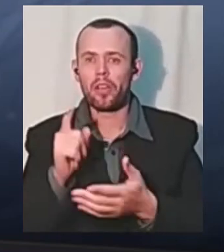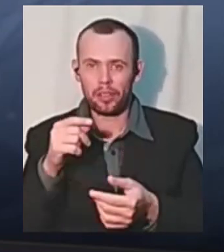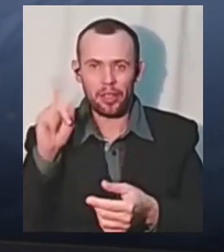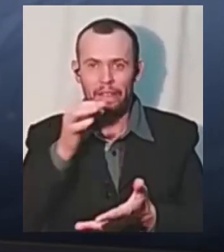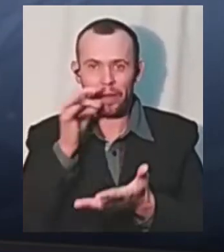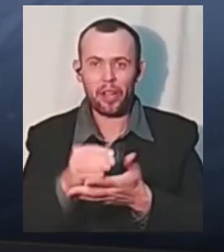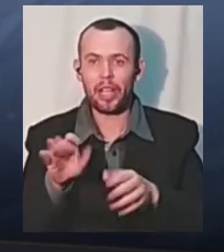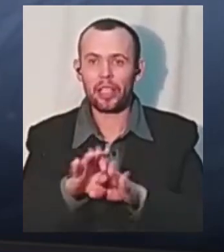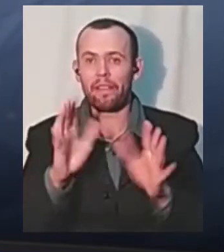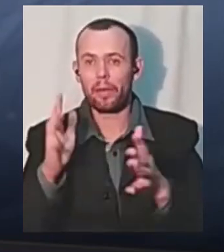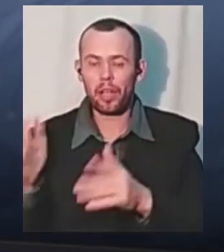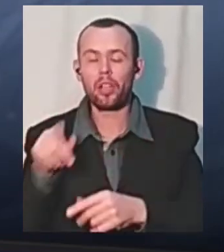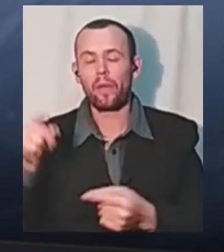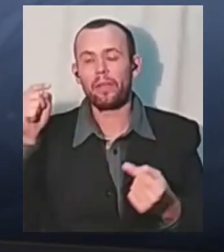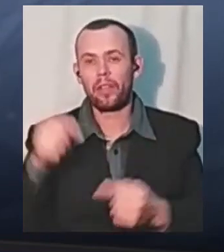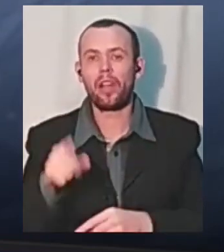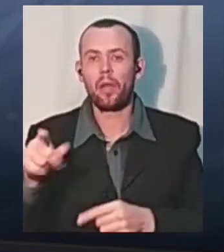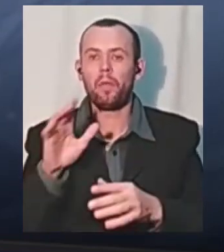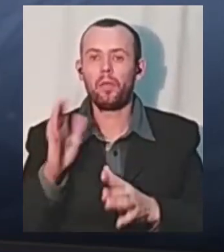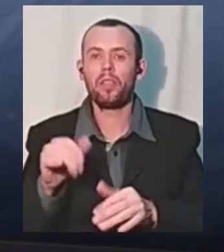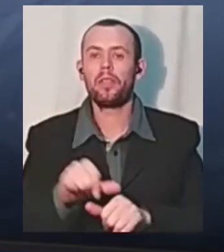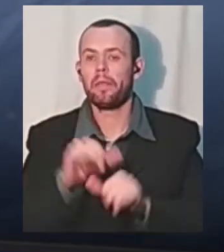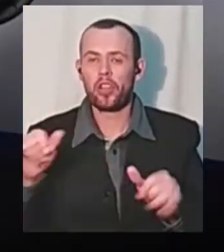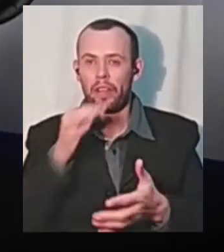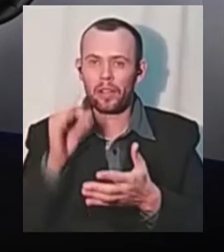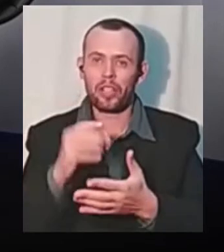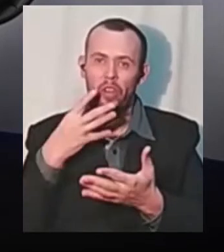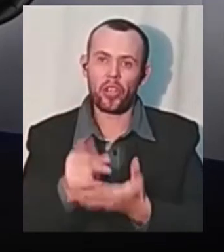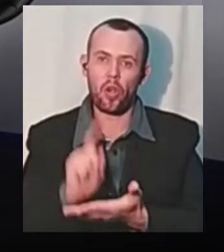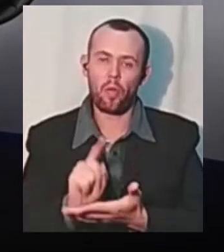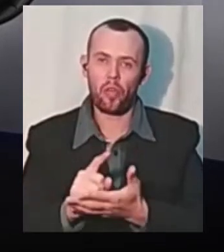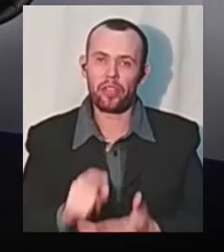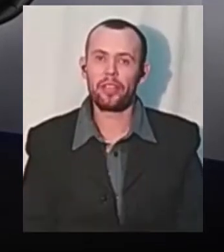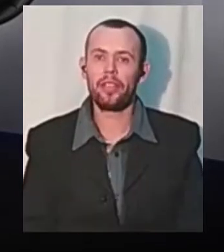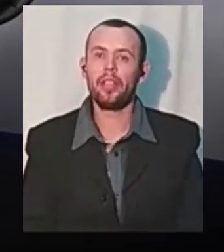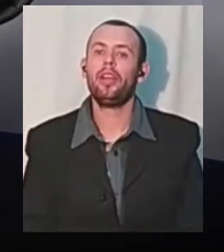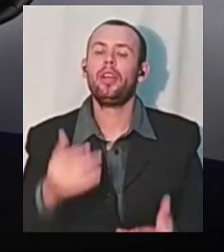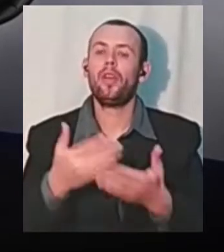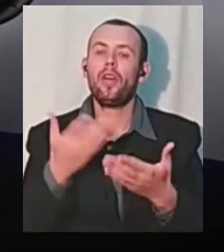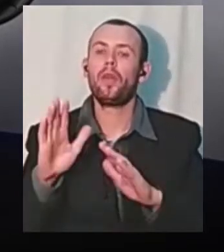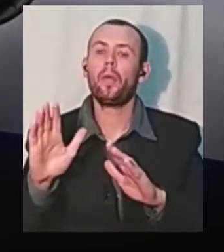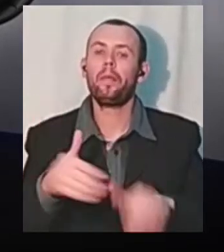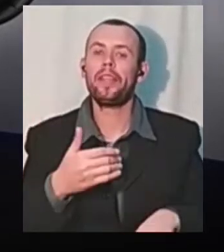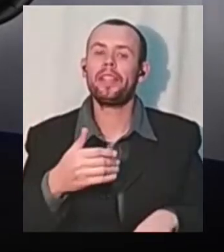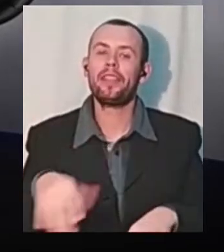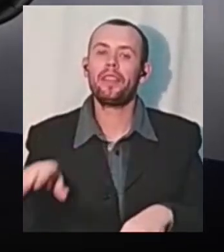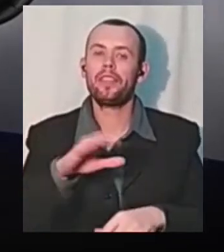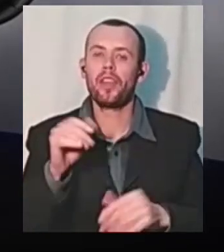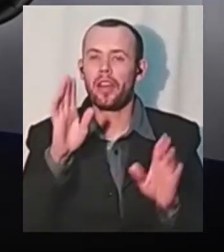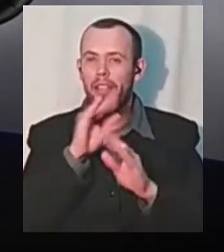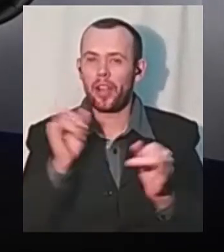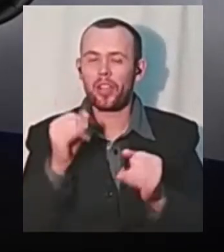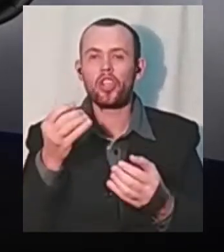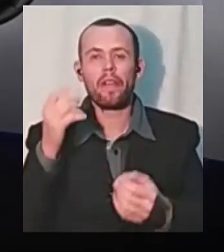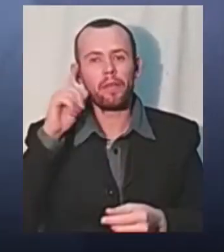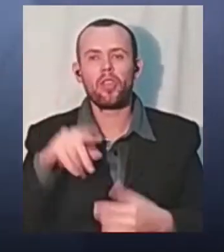випадки, то відповідно вона буде більш відповідальна відноситися до своїх обов'язків. От після цих трьох днів негоди, чи відомо вам вже